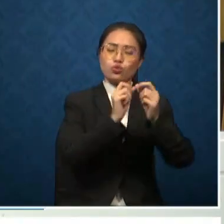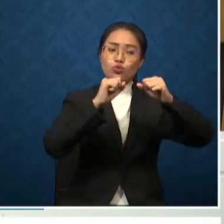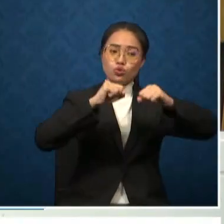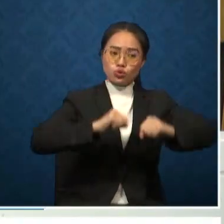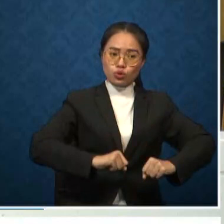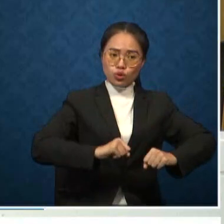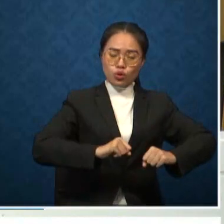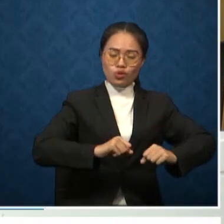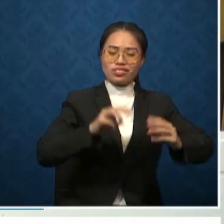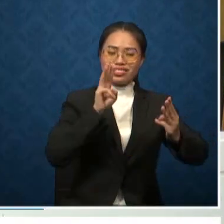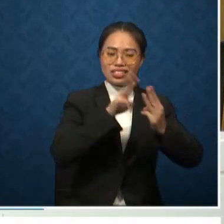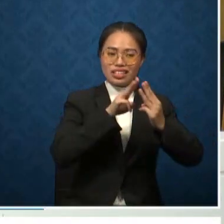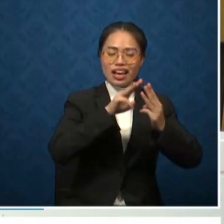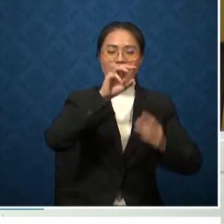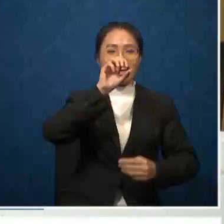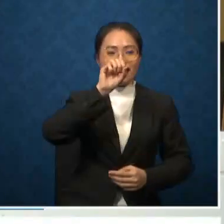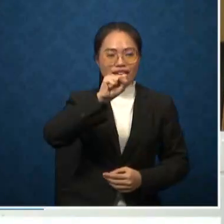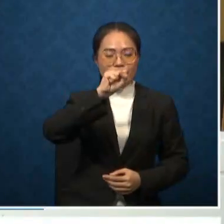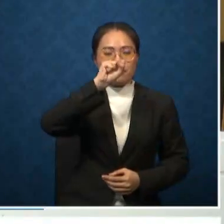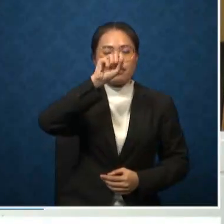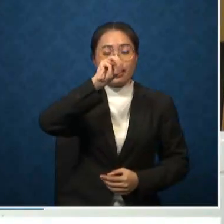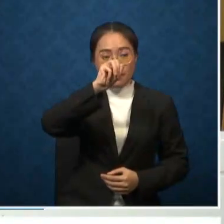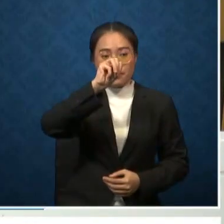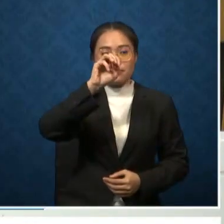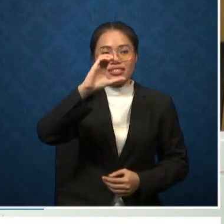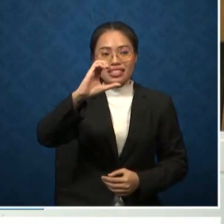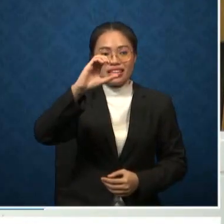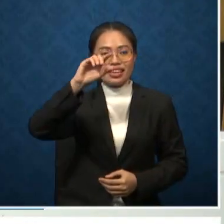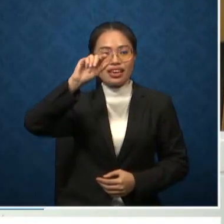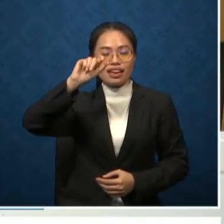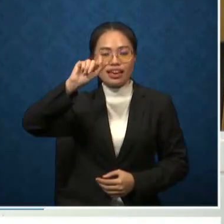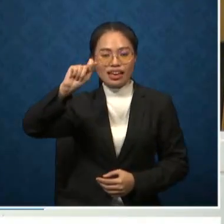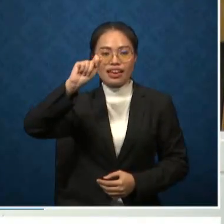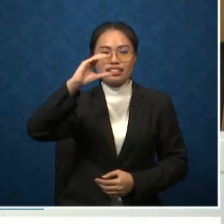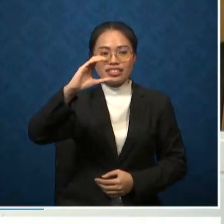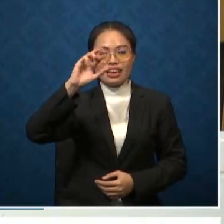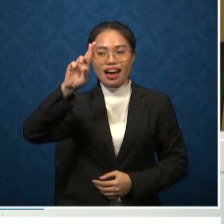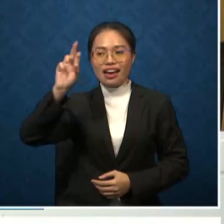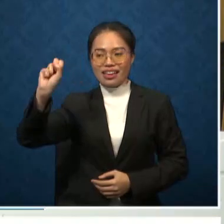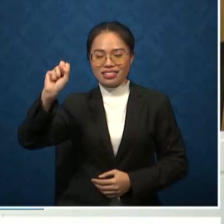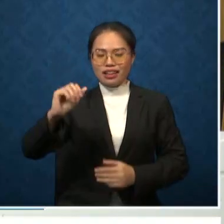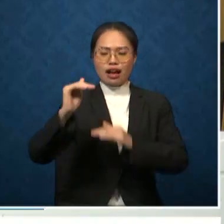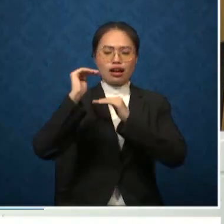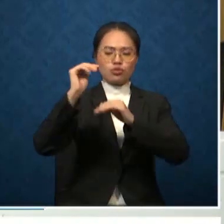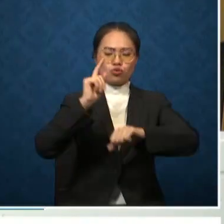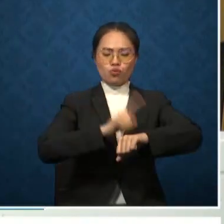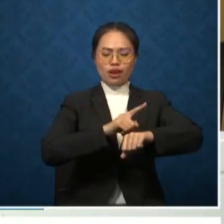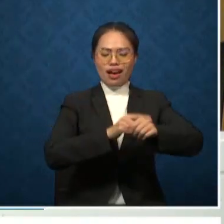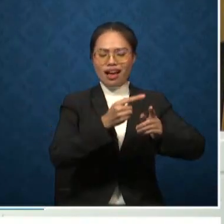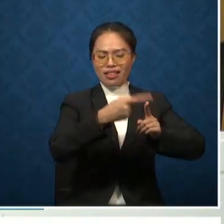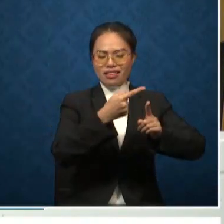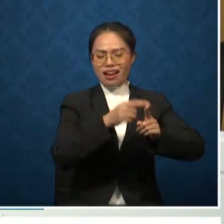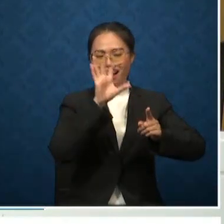ความตกลง MCAA CRS นั้นเนี่ยในนั้นก็ได้มีการกำหนดไว้ประมาณ9เดือนปีปฏิทินนะครับว่า